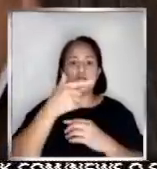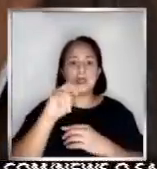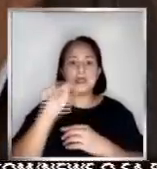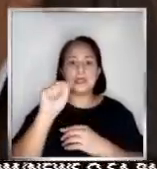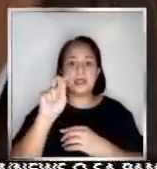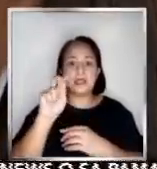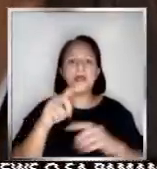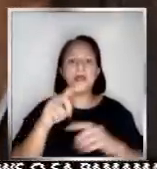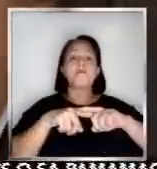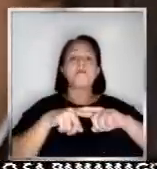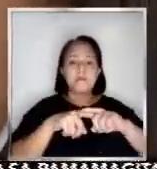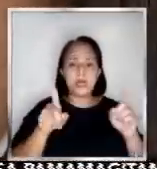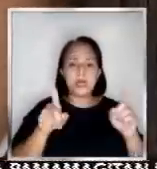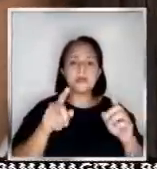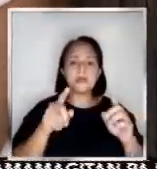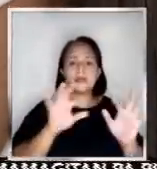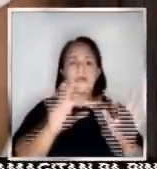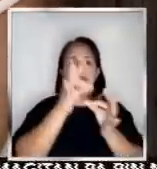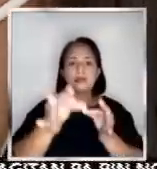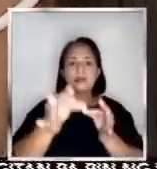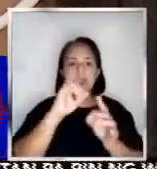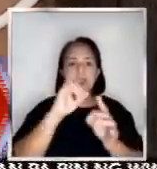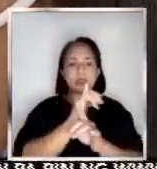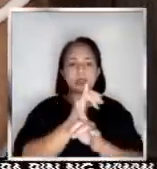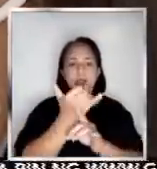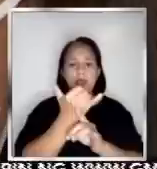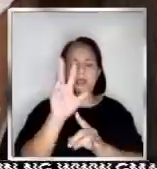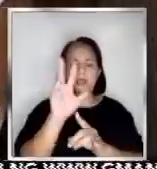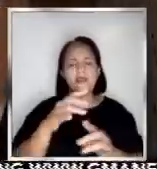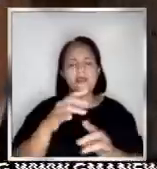kami. Lumipad na po kami.